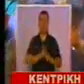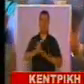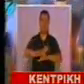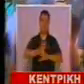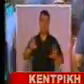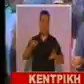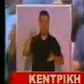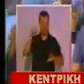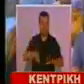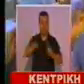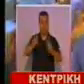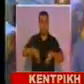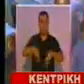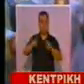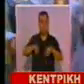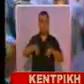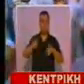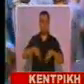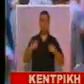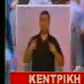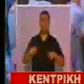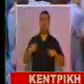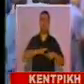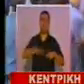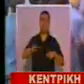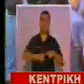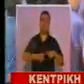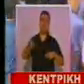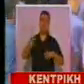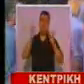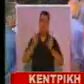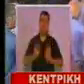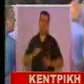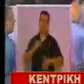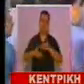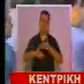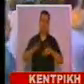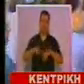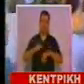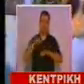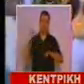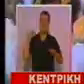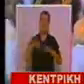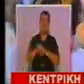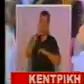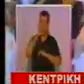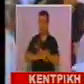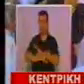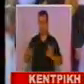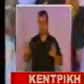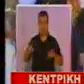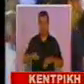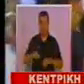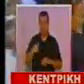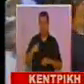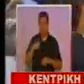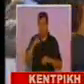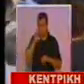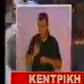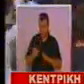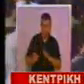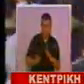παίρνει, θα τα ξαναπαίρνει πίσω. Είναι κυριολεκτικά σε παρακμή. Το πραγματικό δίλημα λοιπόν για το